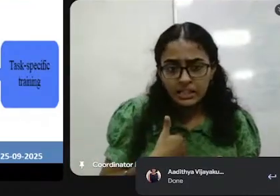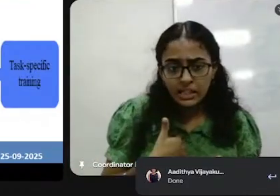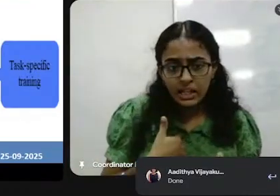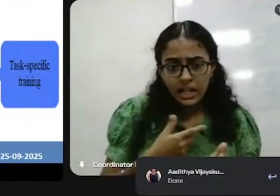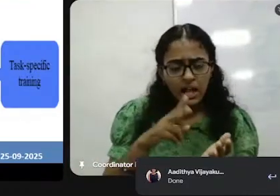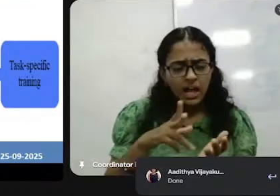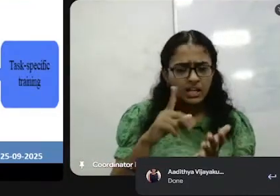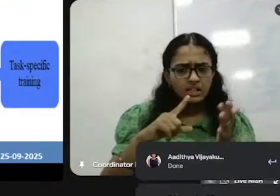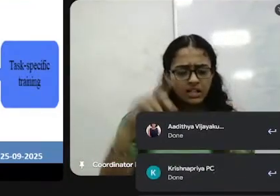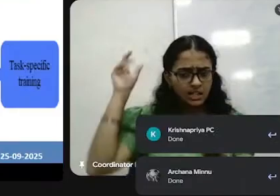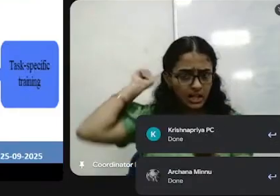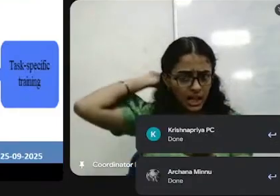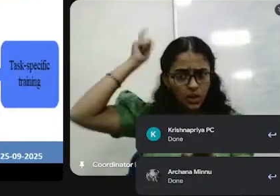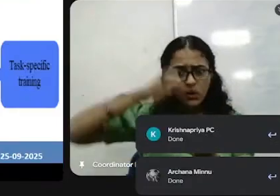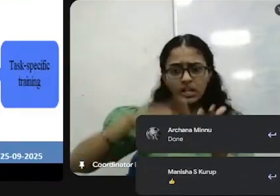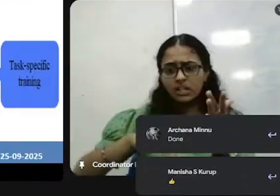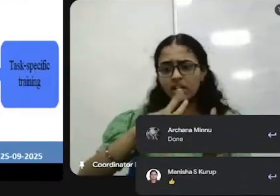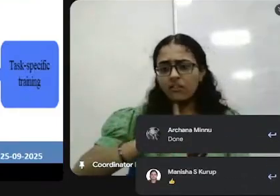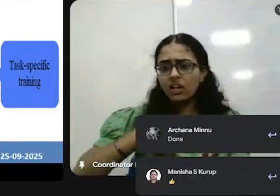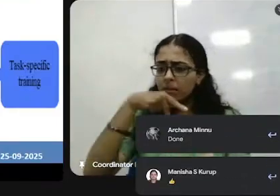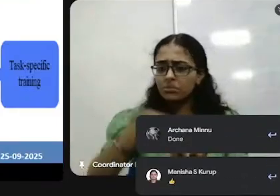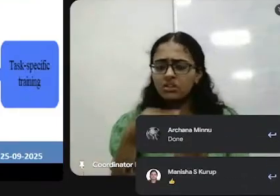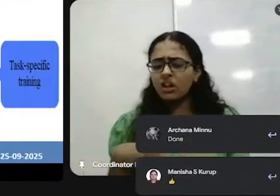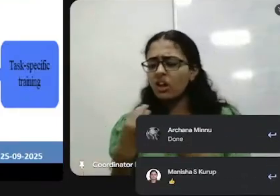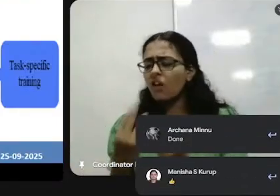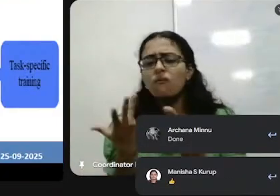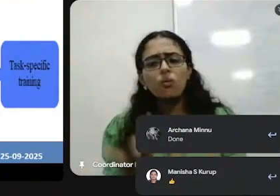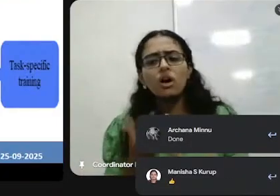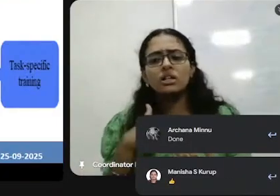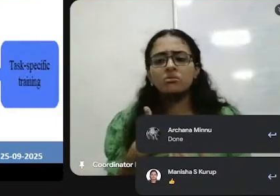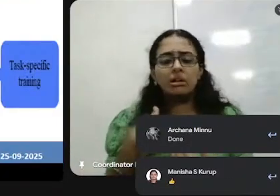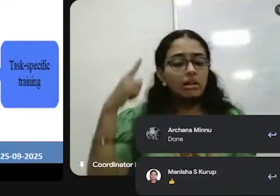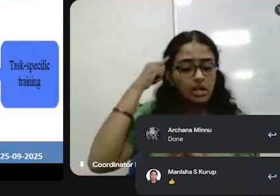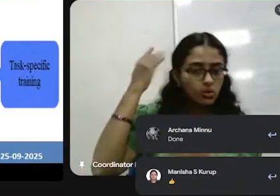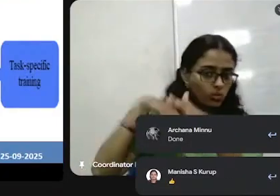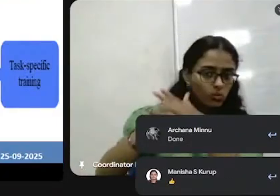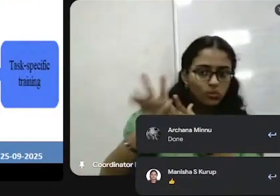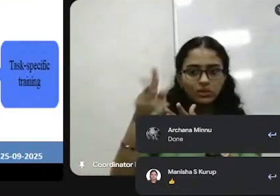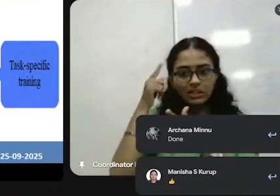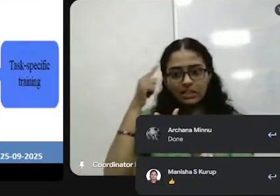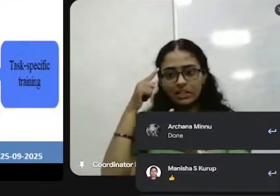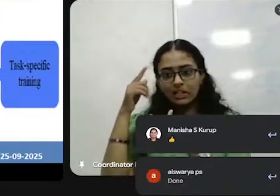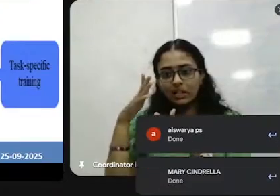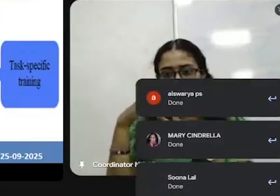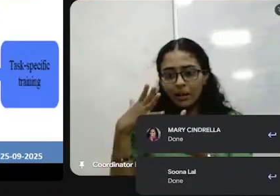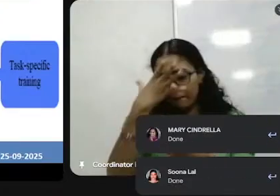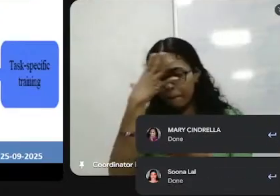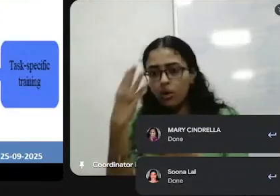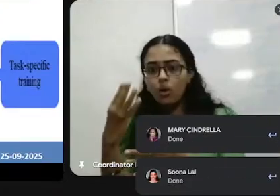റീഹാബിലിറ്റേഷൻ കൊടുക്കുന്നത് എന്ന് ചോദിക്കുകയാണെങ്കിൽ, നമ്മൾ തലച്ചോറിന് നഷ്ടപ്പെട്ടു പോയ കഴിവുകളെ ട്രെയിനിങ്ങിലൂടെയും